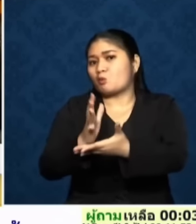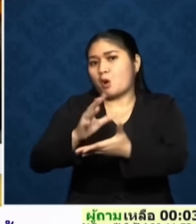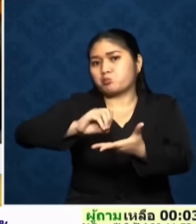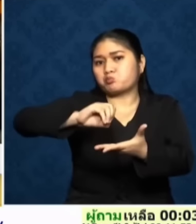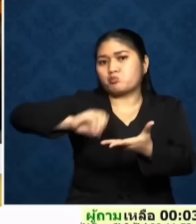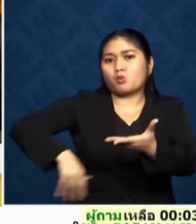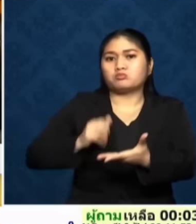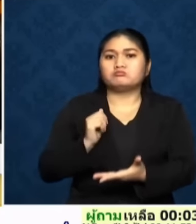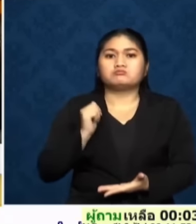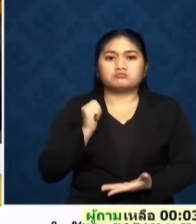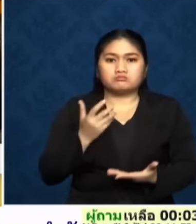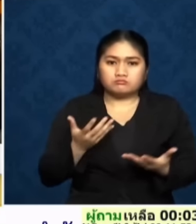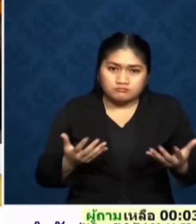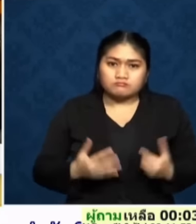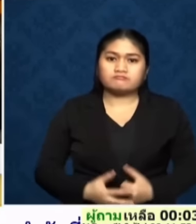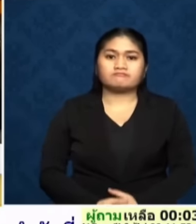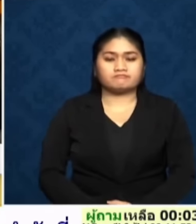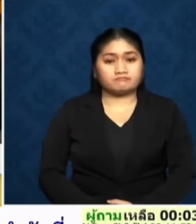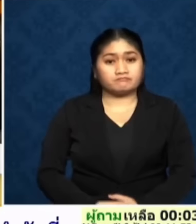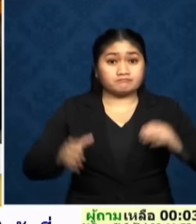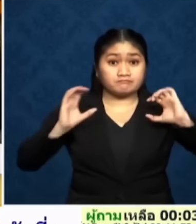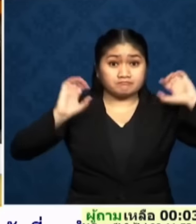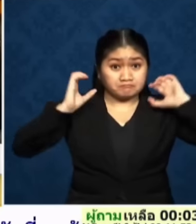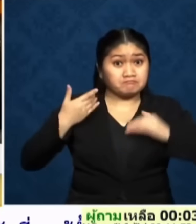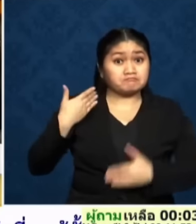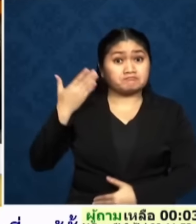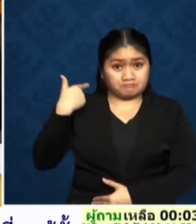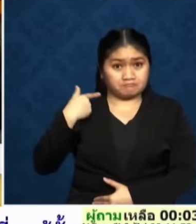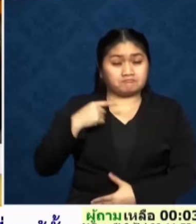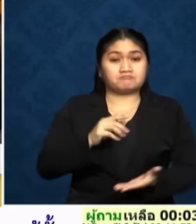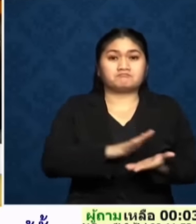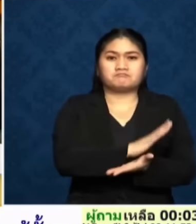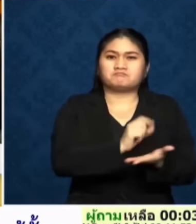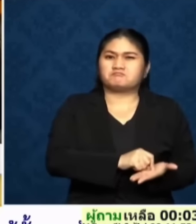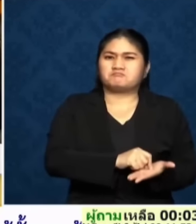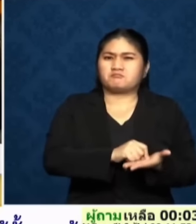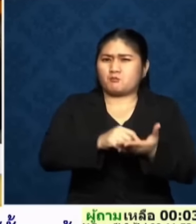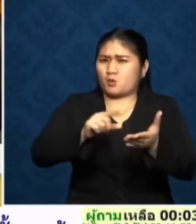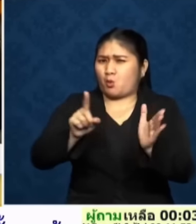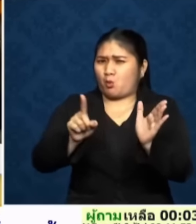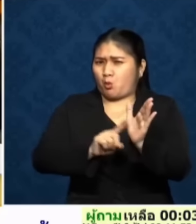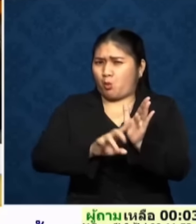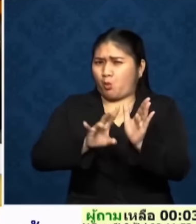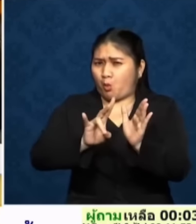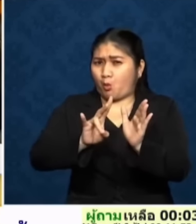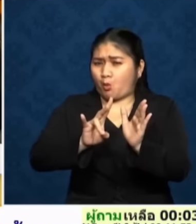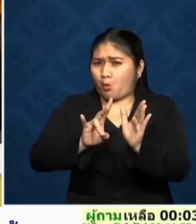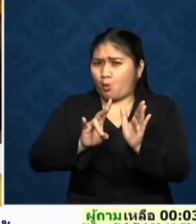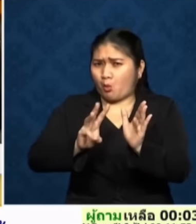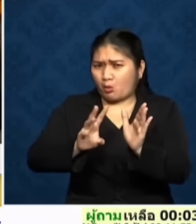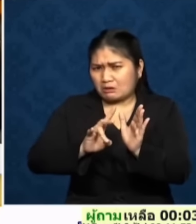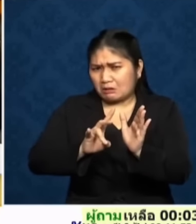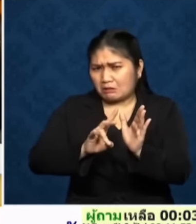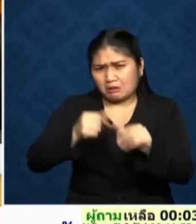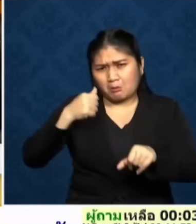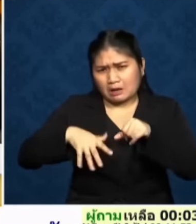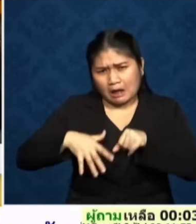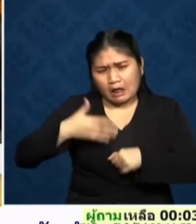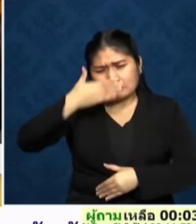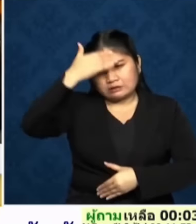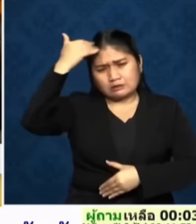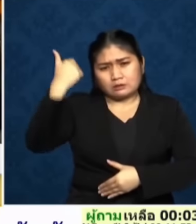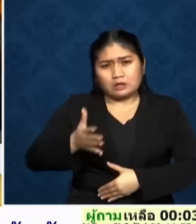ไปอีกรัฐบาลที่แล้วเรายื่นอยู่มากกว่า 6-7 ครั้งผมจำตัวเลขไม่ได้ต้องขออภัยก็ต